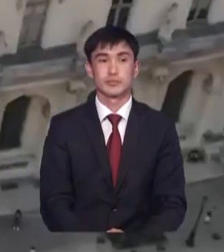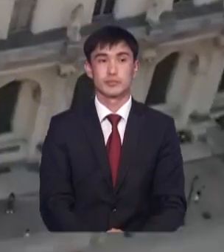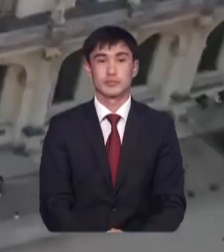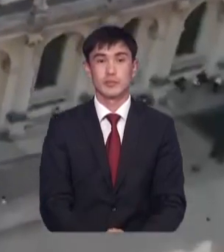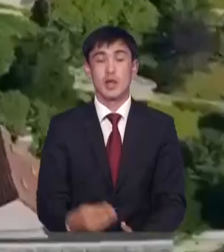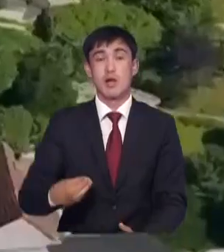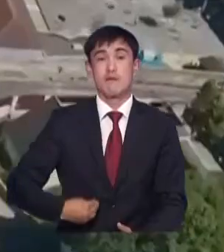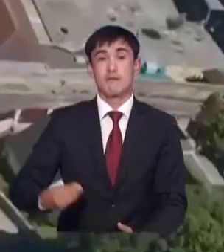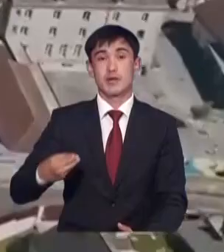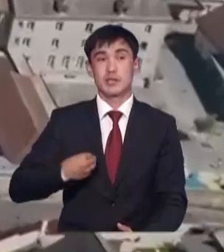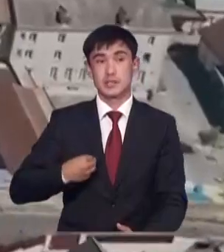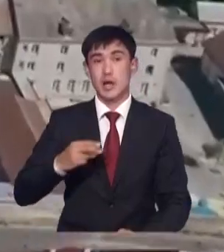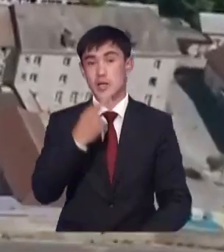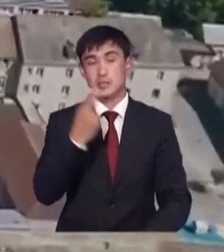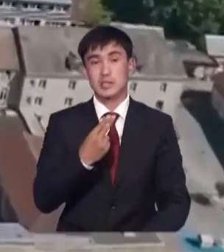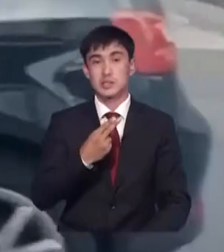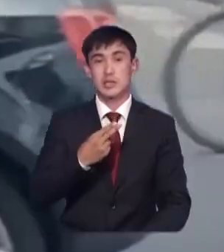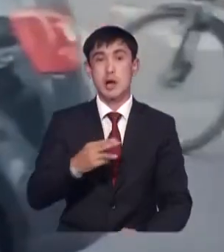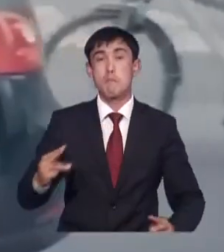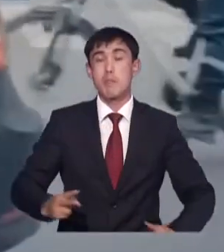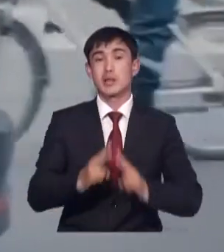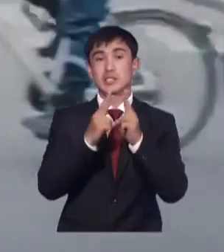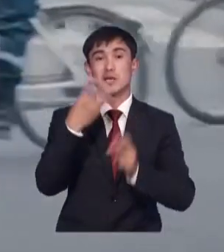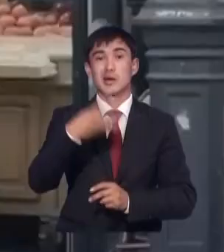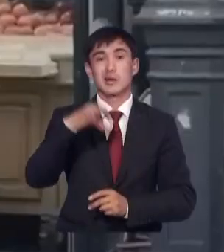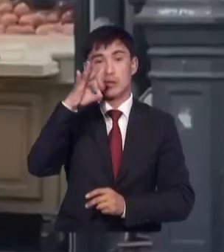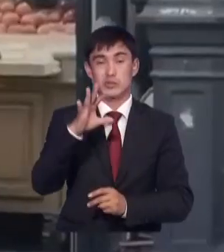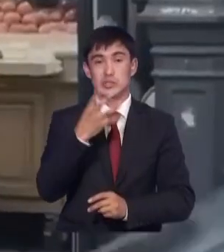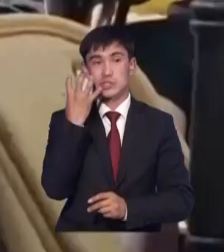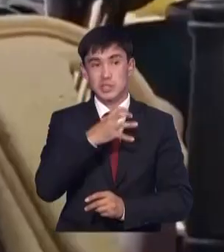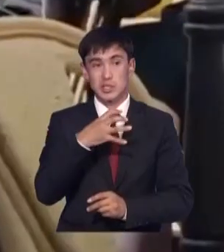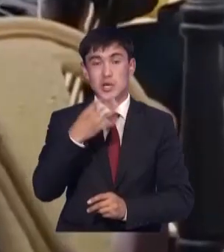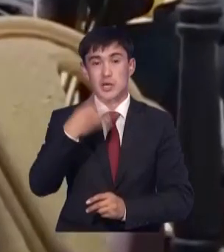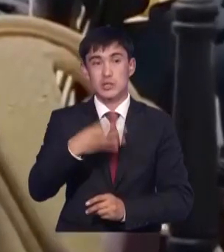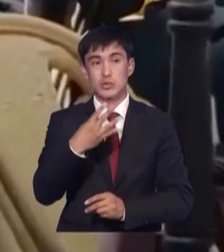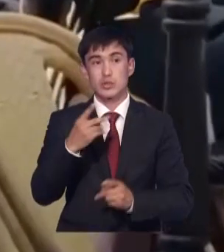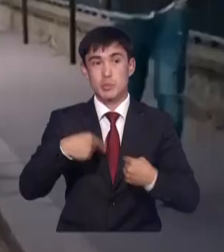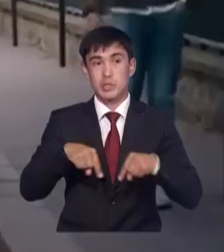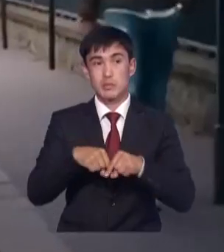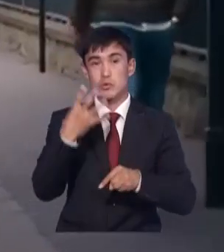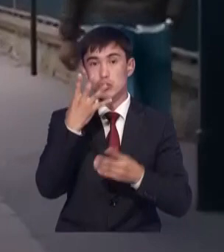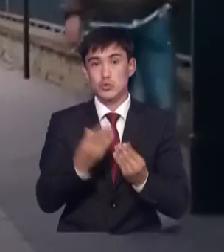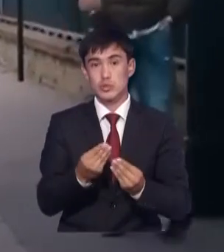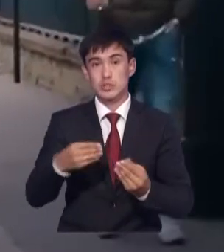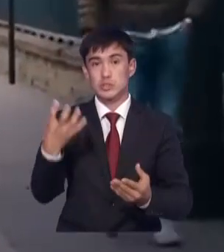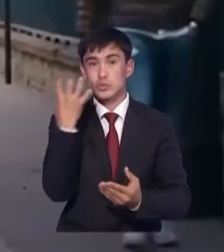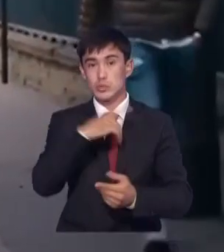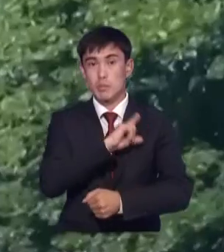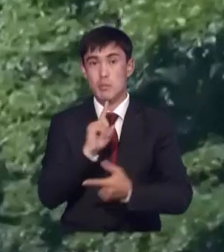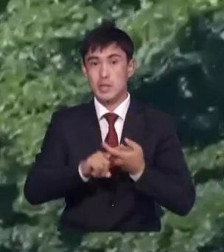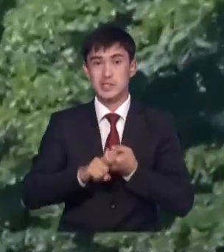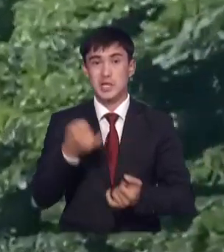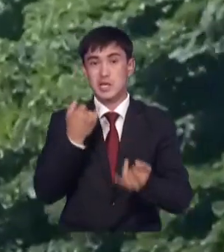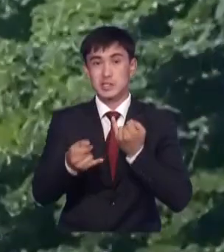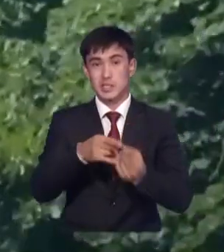Франция астанасы Парижде 40 градус аптап ыстық. Сонымен қатар елдің 44 департаментінде күннің шыжуына байланысты сарғыш түсті